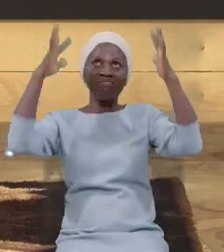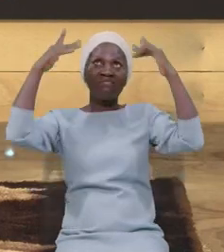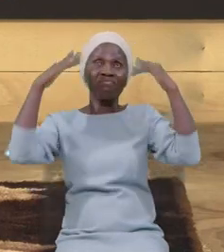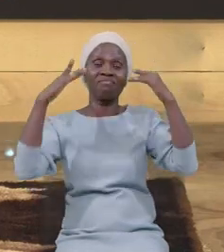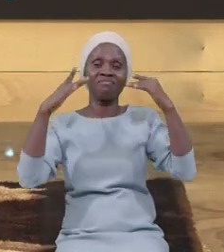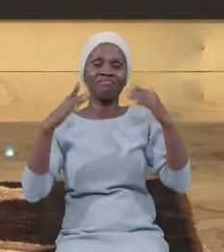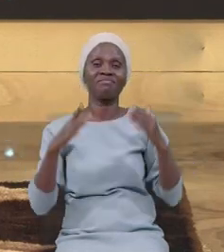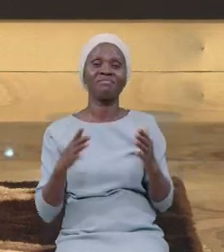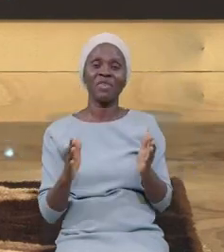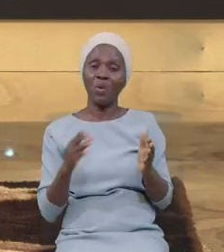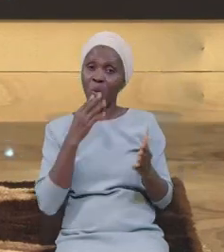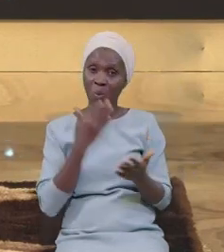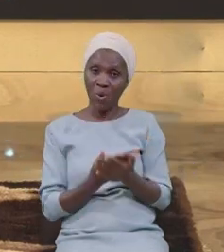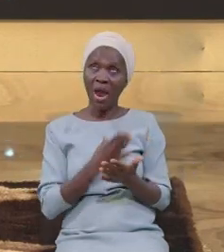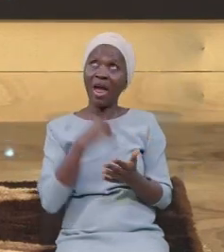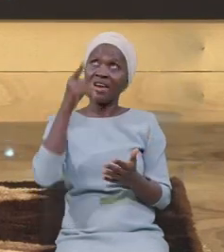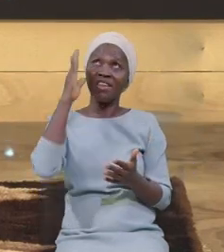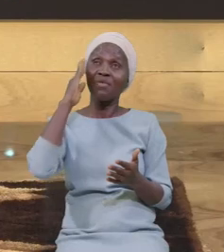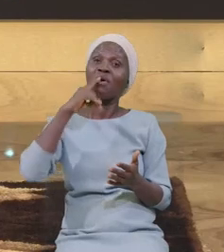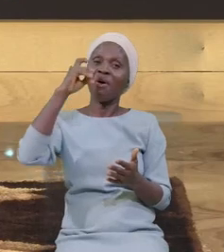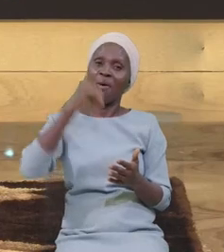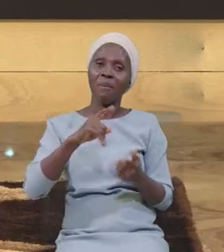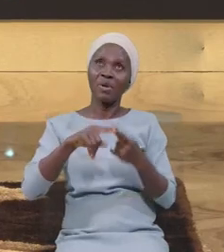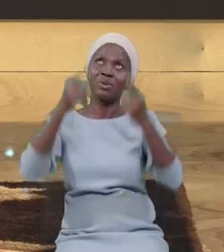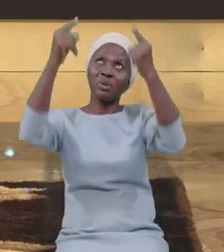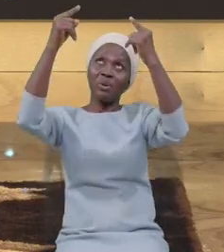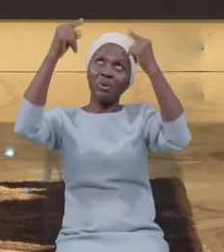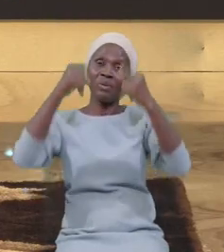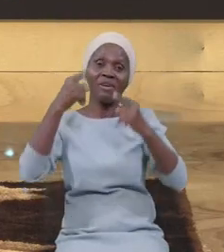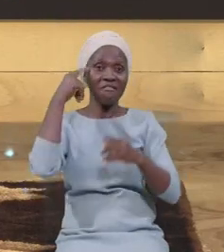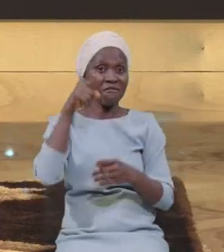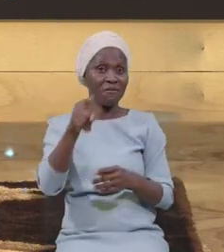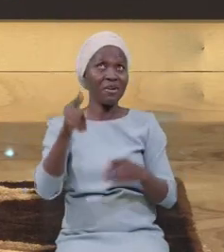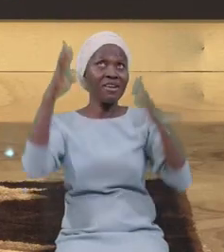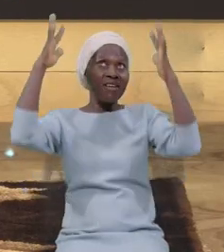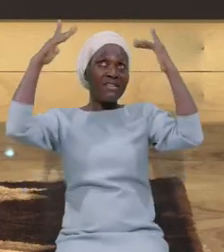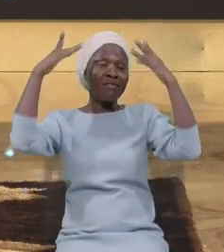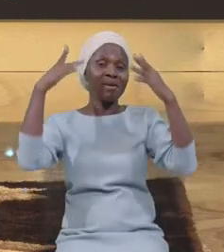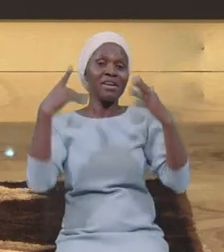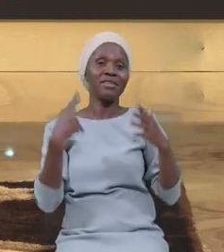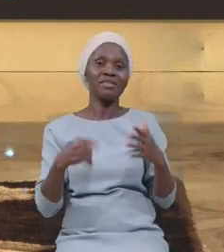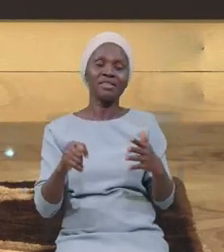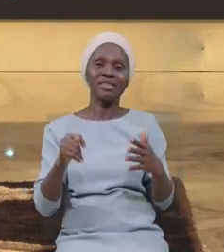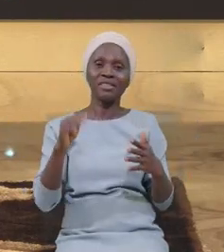temps. Il vous enverra la pluie de la première et de